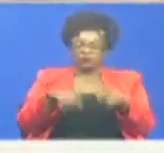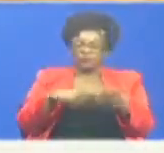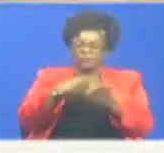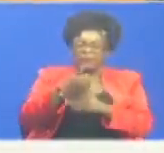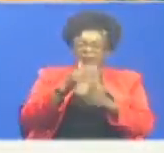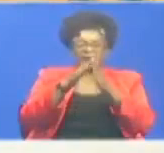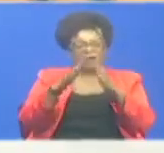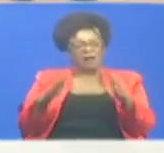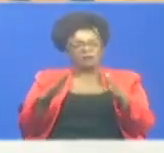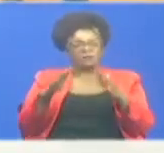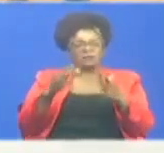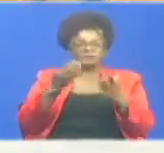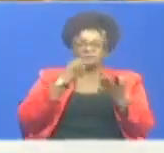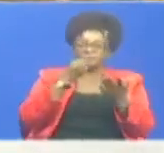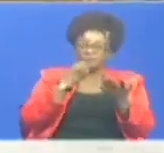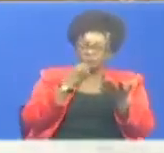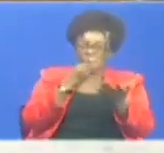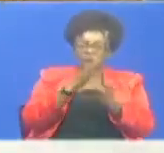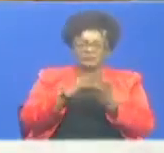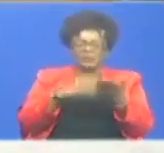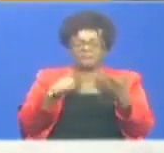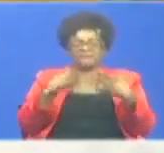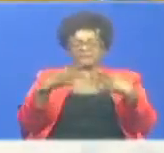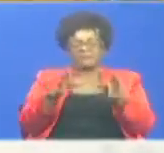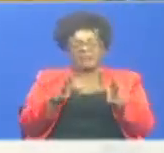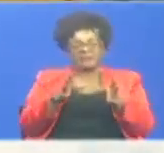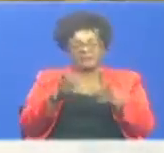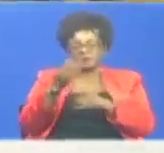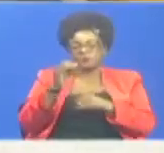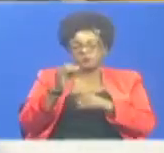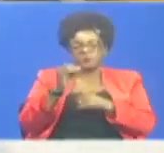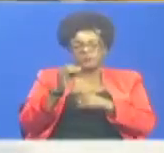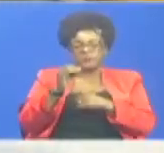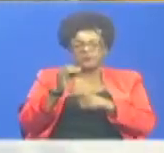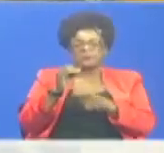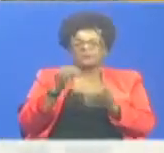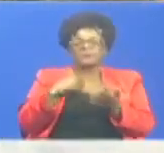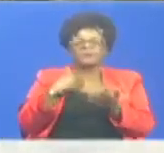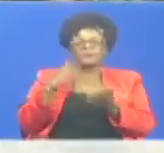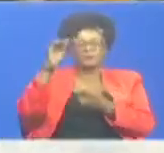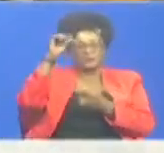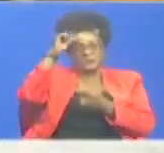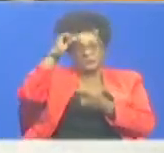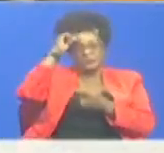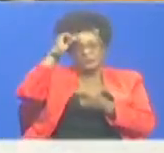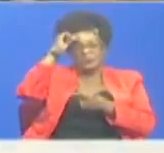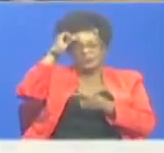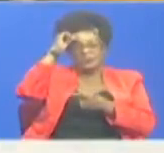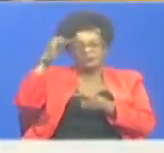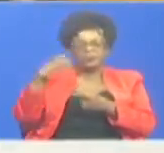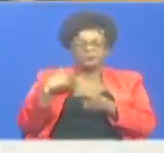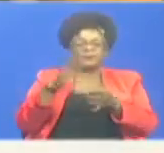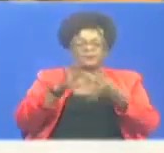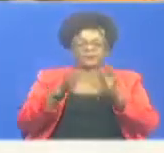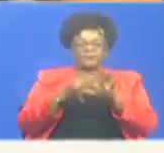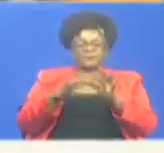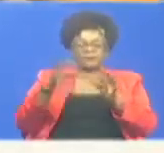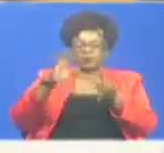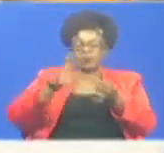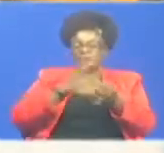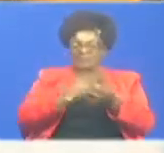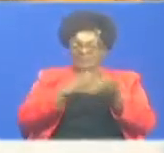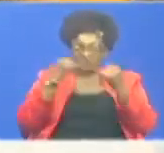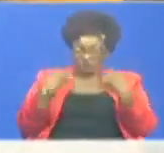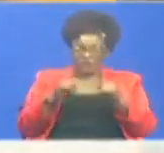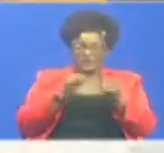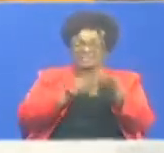andakana food wengine wako na families so mimi ningeomba government na Olympic committee waingilie kati